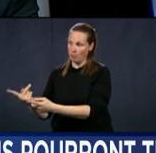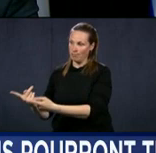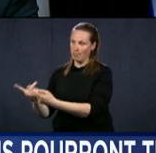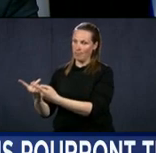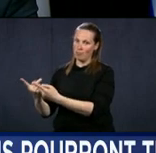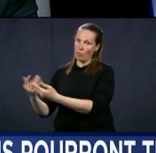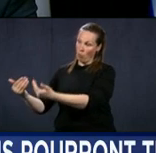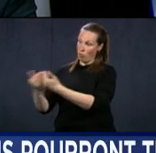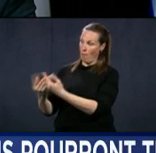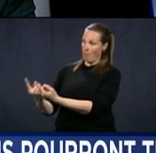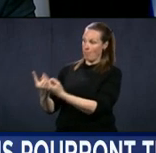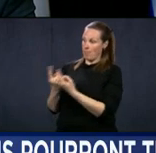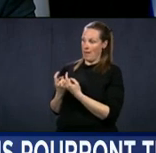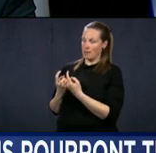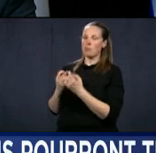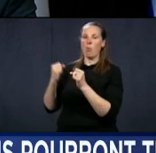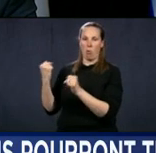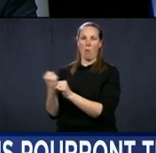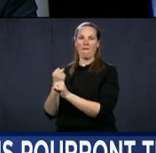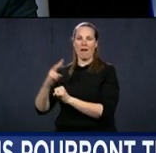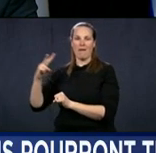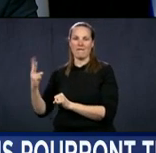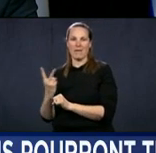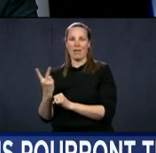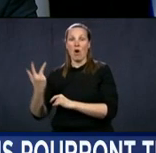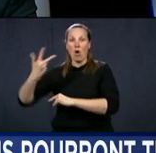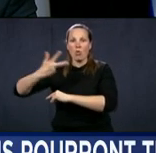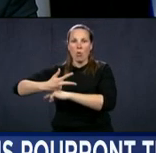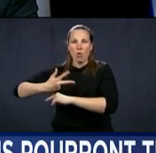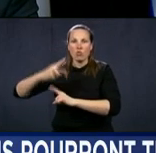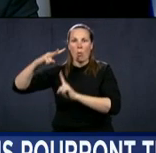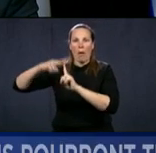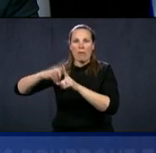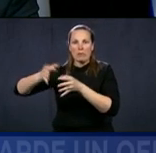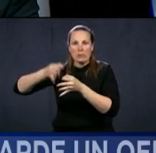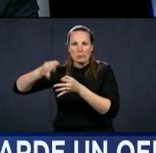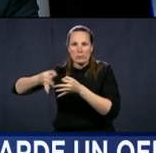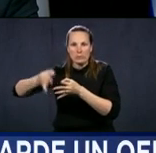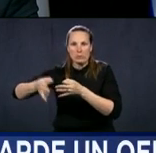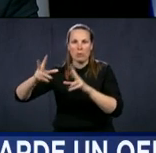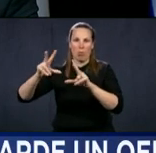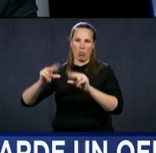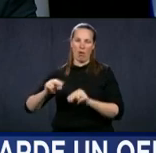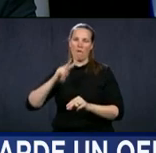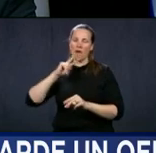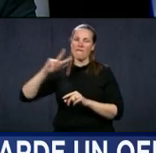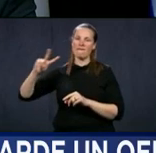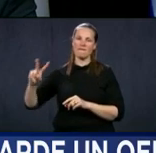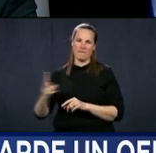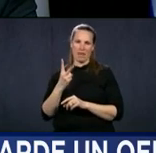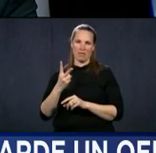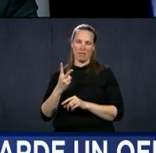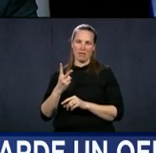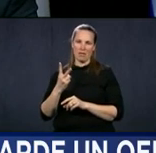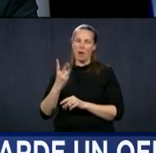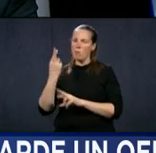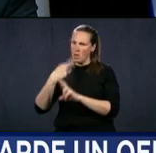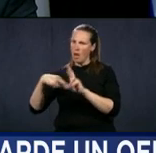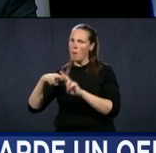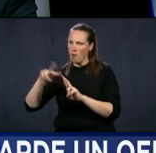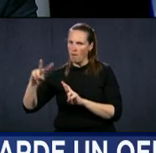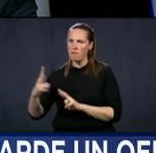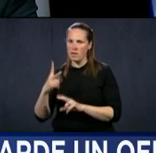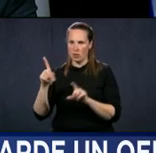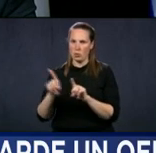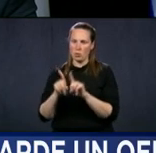façon rapide. Les gens n'ont pas à attendre 3 jours pour avoir un rendez-vous, une journée, 4 jours pour avoir le résultat. Là, il faut que ça se